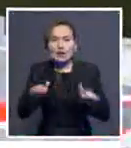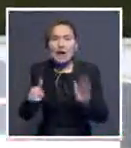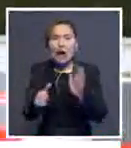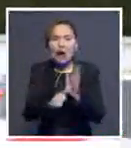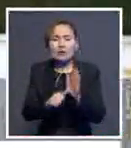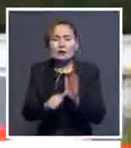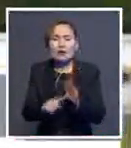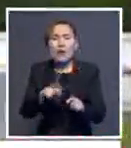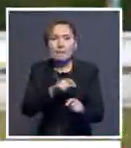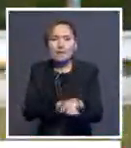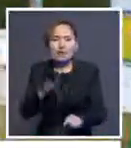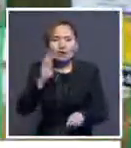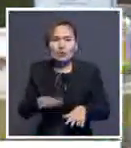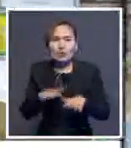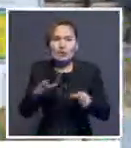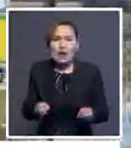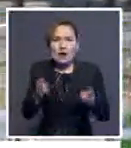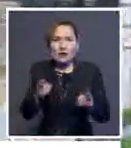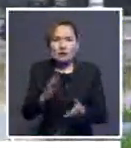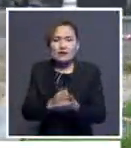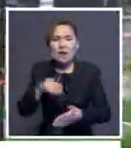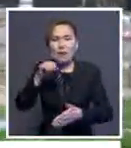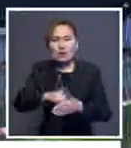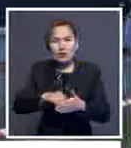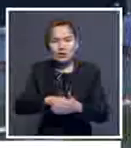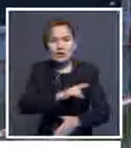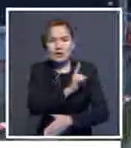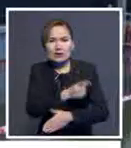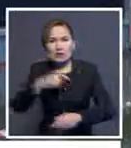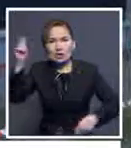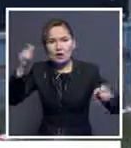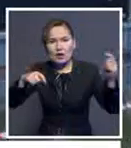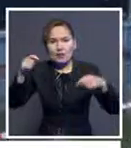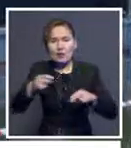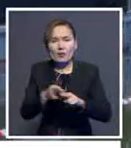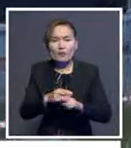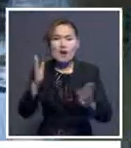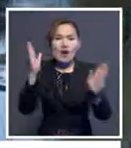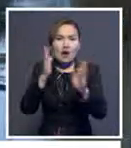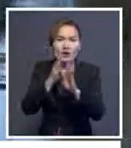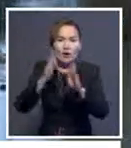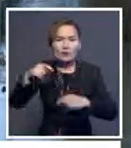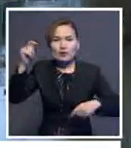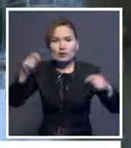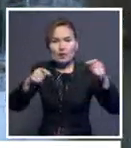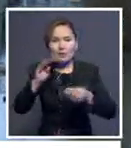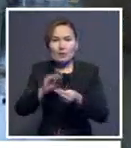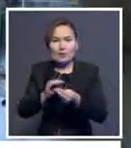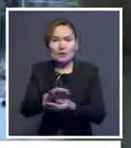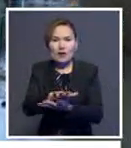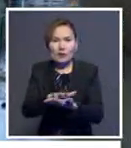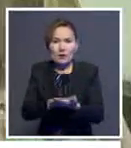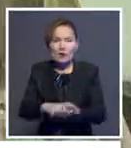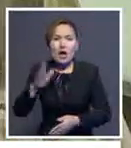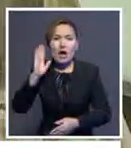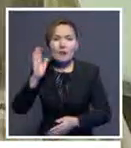қалған. Бұған бірнеше күн қатарынан жауған жаңбыр себепші. Бүгін күн райы айтарлықтай қалыпқа келсе де синоптиктердің болжамы